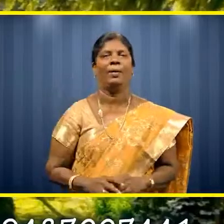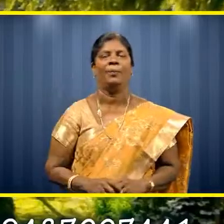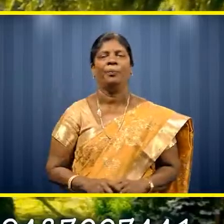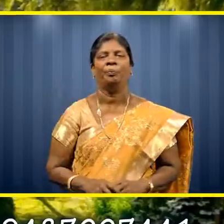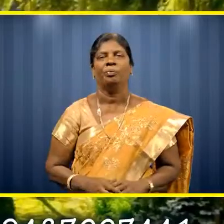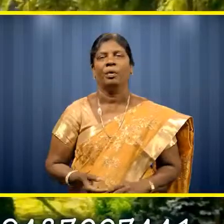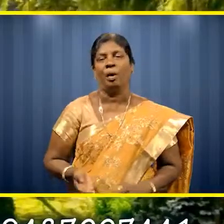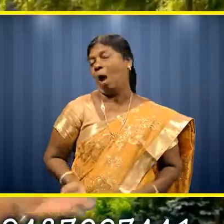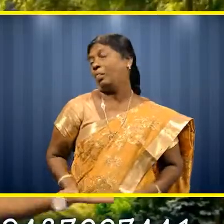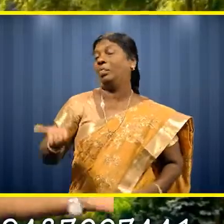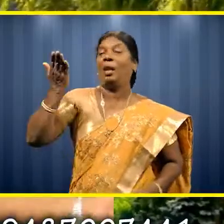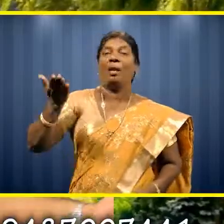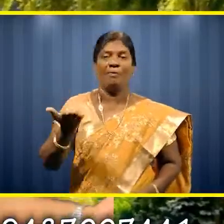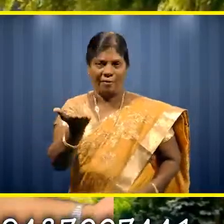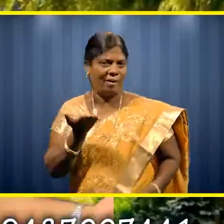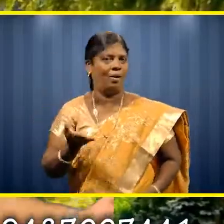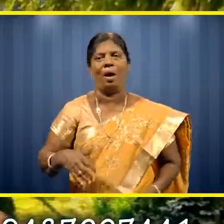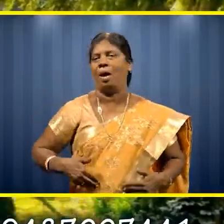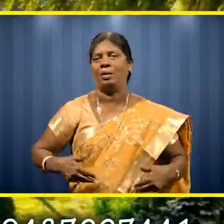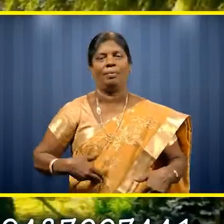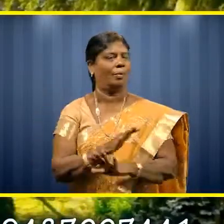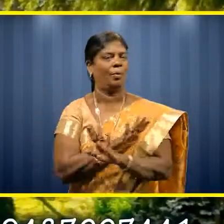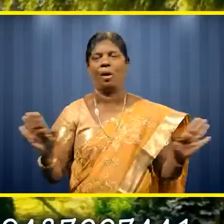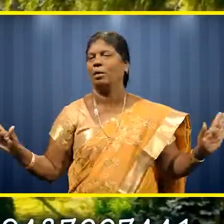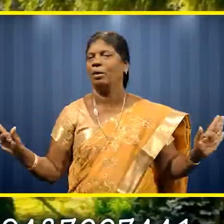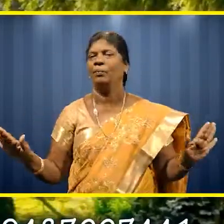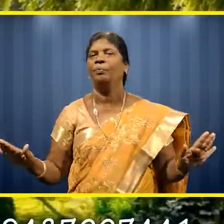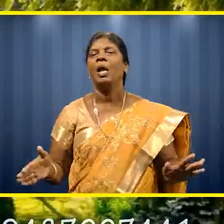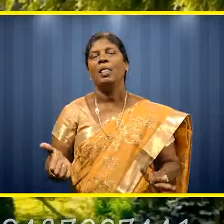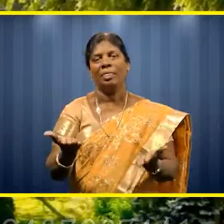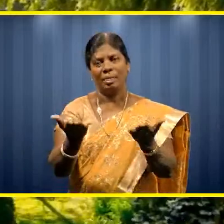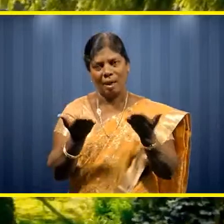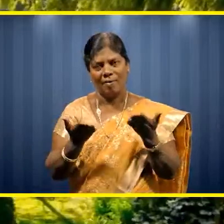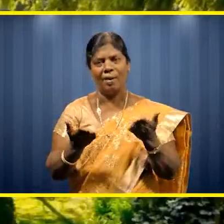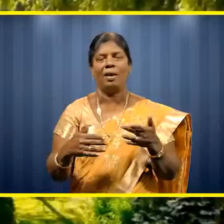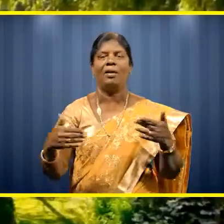முடியும். நீங்கள் மிதமிஞ்சி எதையும் எதிர்பார்க்க வேண்டியதில்லை.